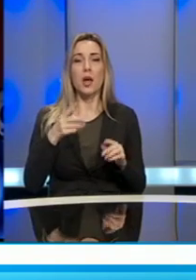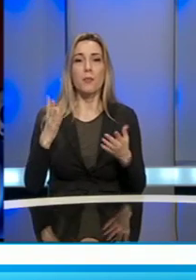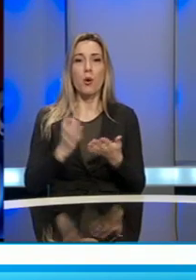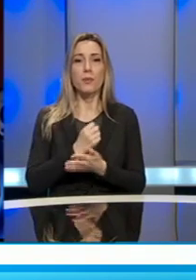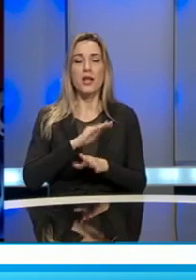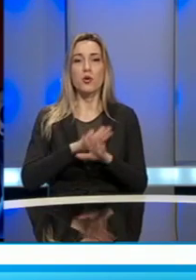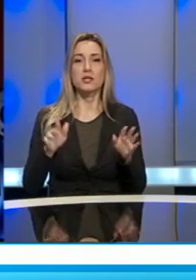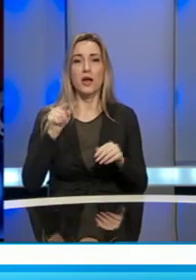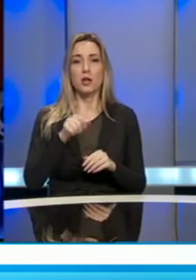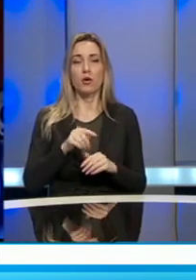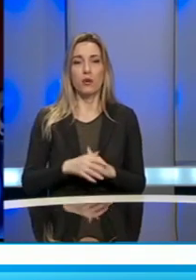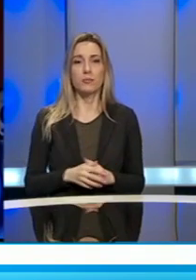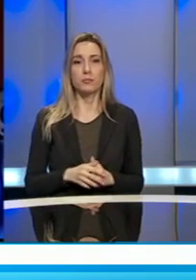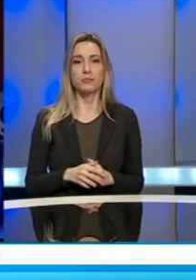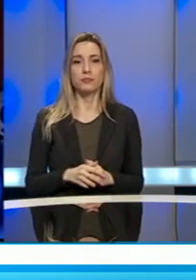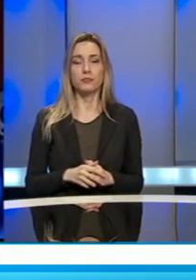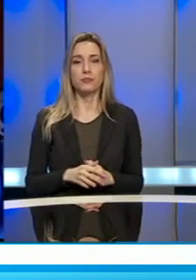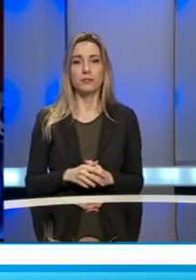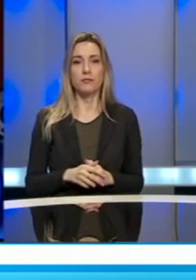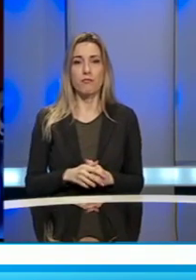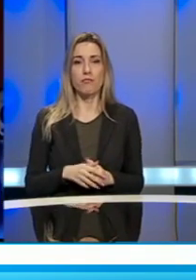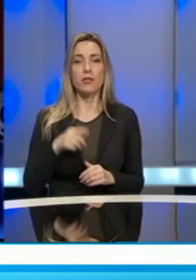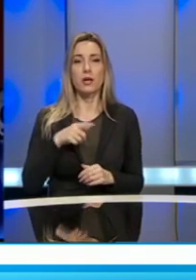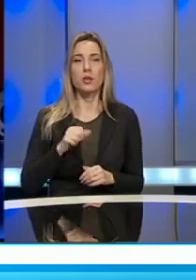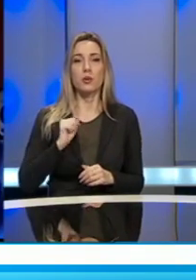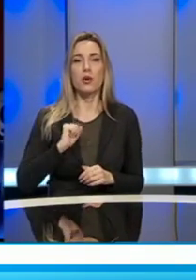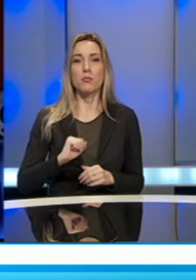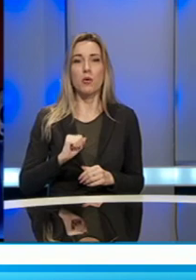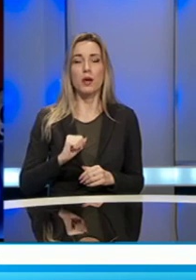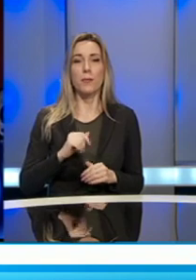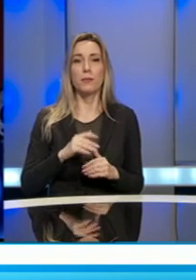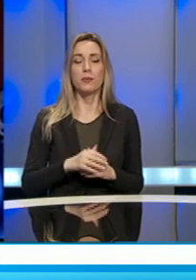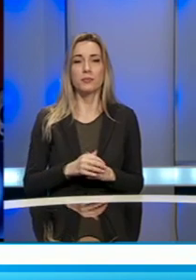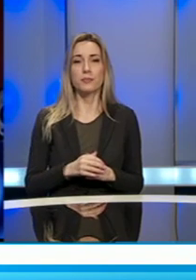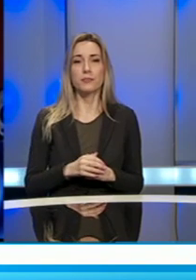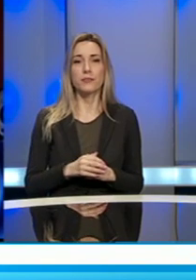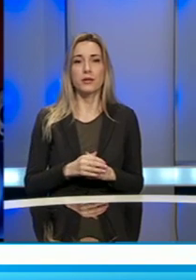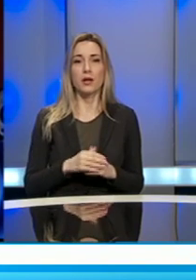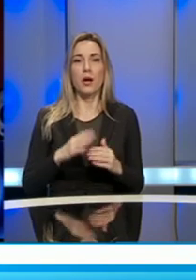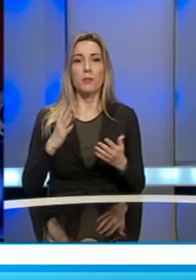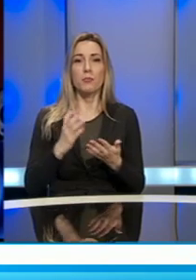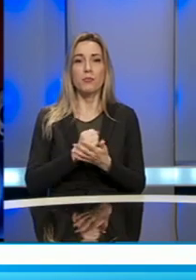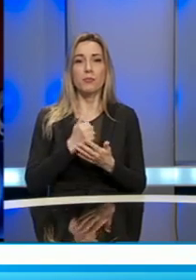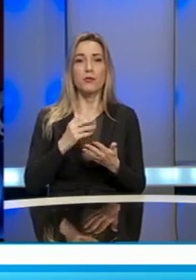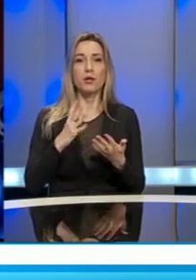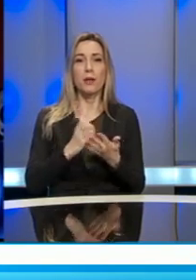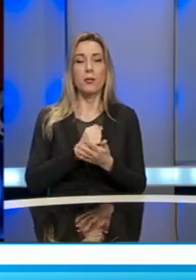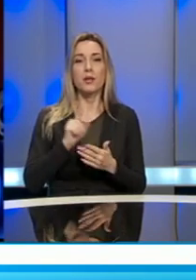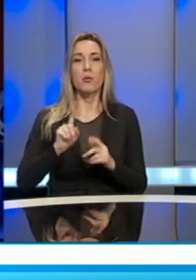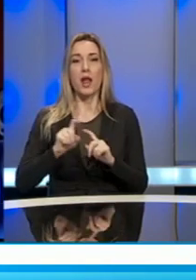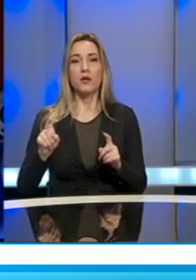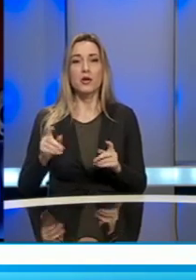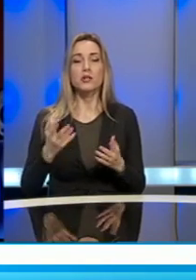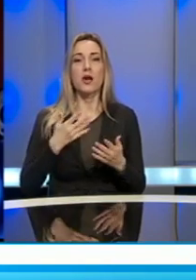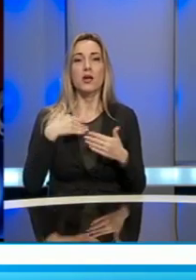pobjedio sve to zajedno i da je on jači od toga. Tako da se prvo moramo jedin toko pobjedi nad nad virusom, a onda ćemo razmišljati na